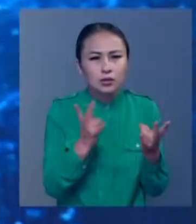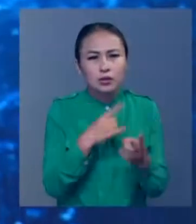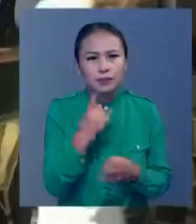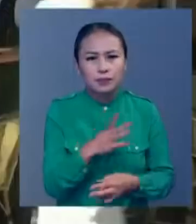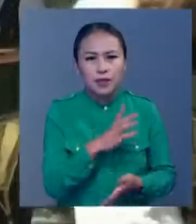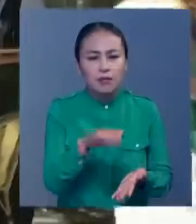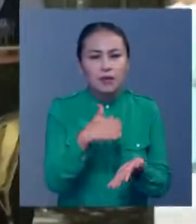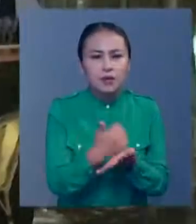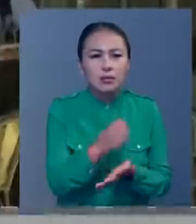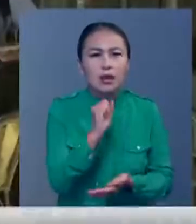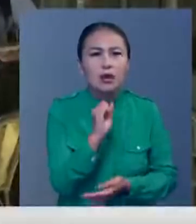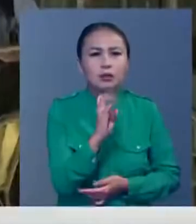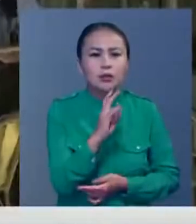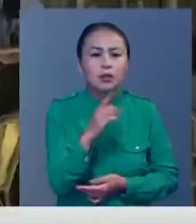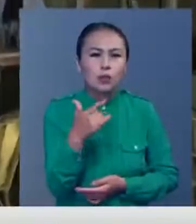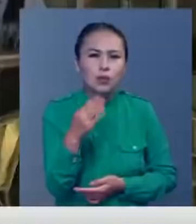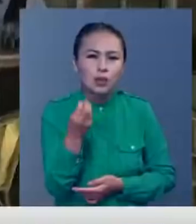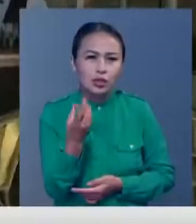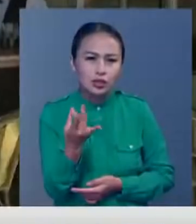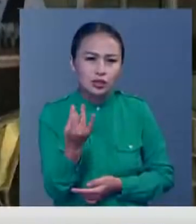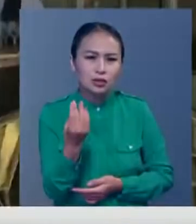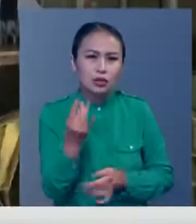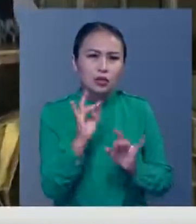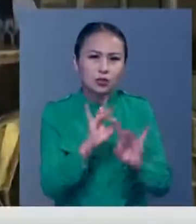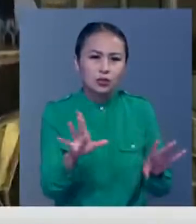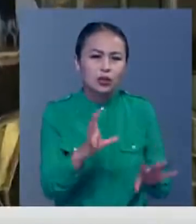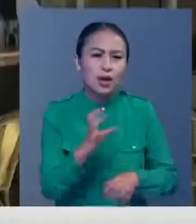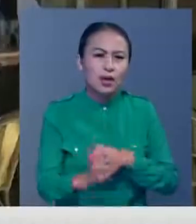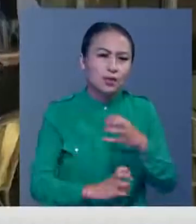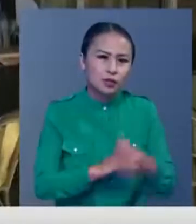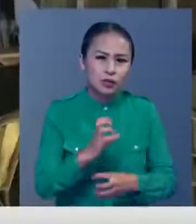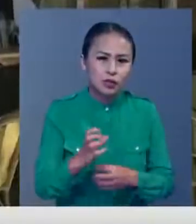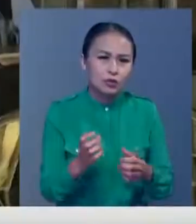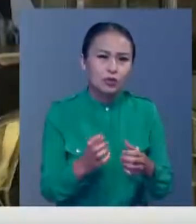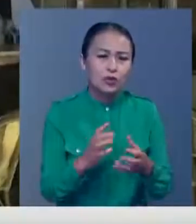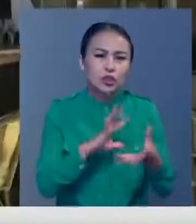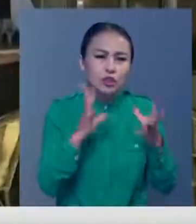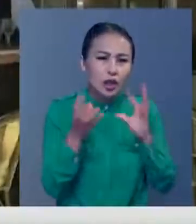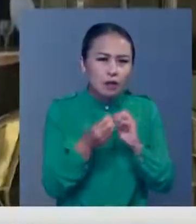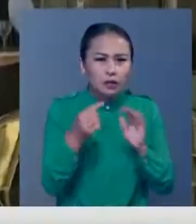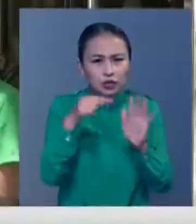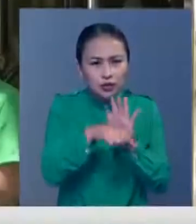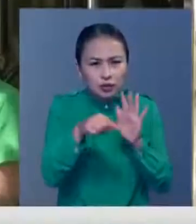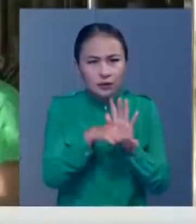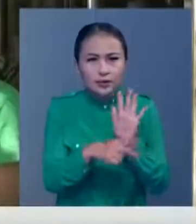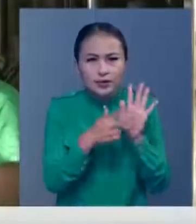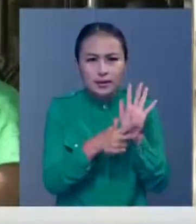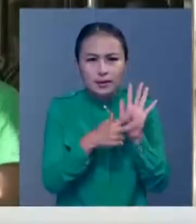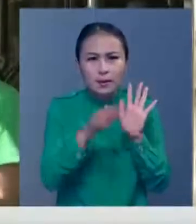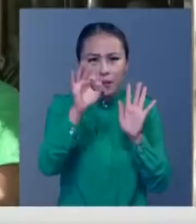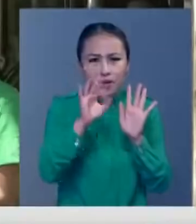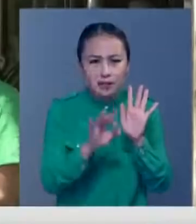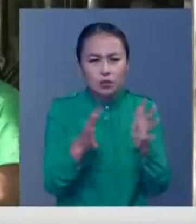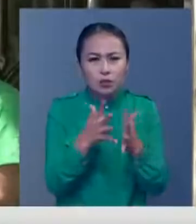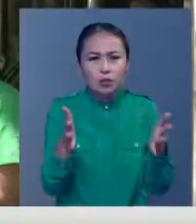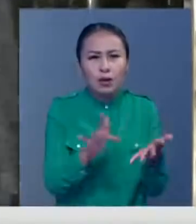айқындап берді. Біріккен ұлттар ұйымының бас хатшысы Антонио Гутерриштің айтуынша әлемдік жалпы ішкі өнімнің 80%-ын